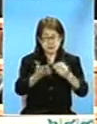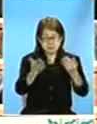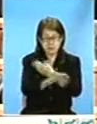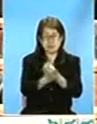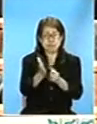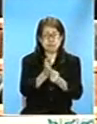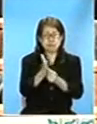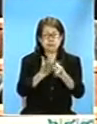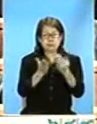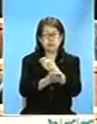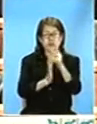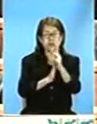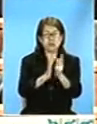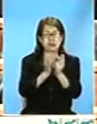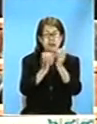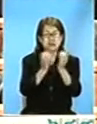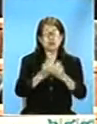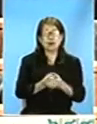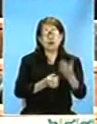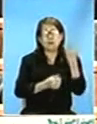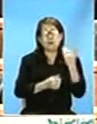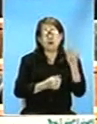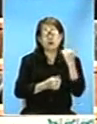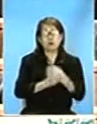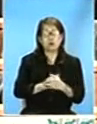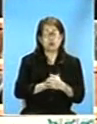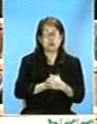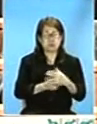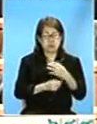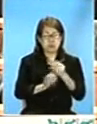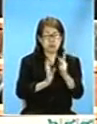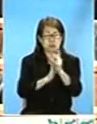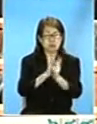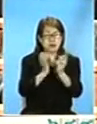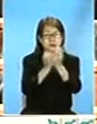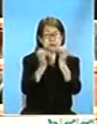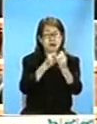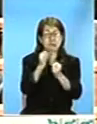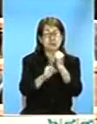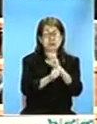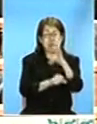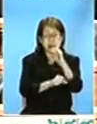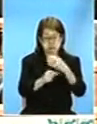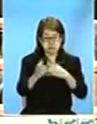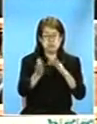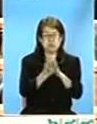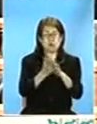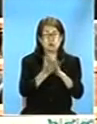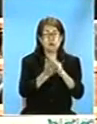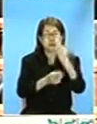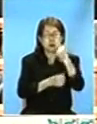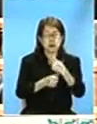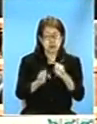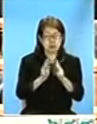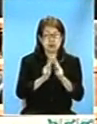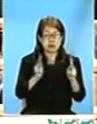จากขนาดนั้นนะครับผมก็เป็นประธานคณะกรรมการวิสามัญรับฟังความคิดเห็นและการมีส่วนร่วมของประชาชนประจ